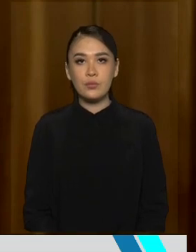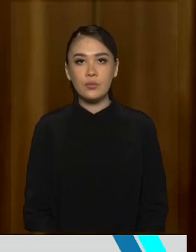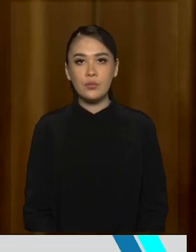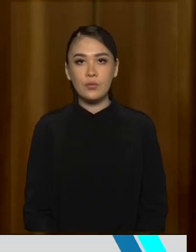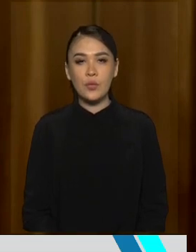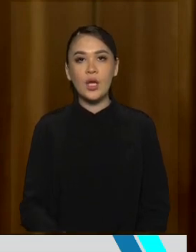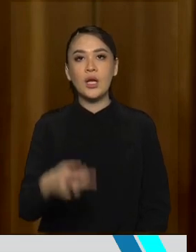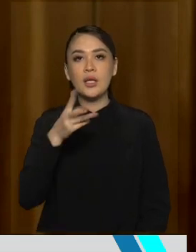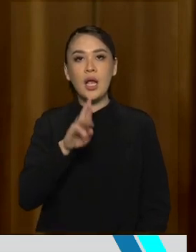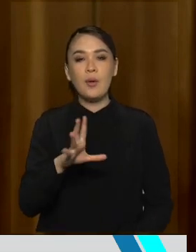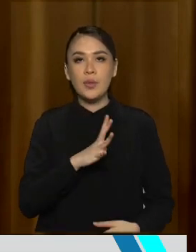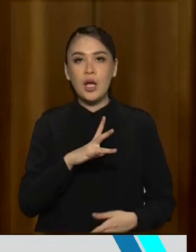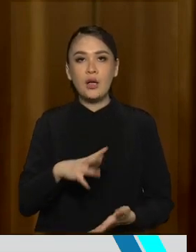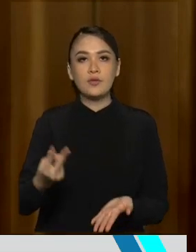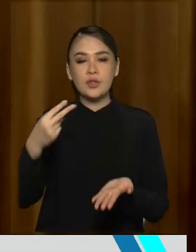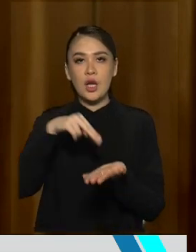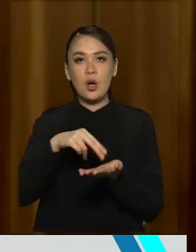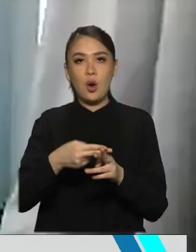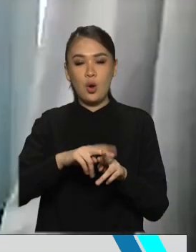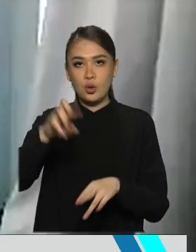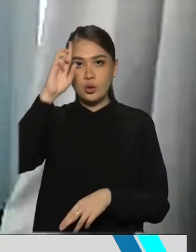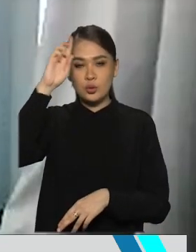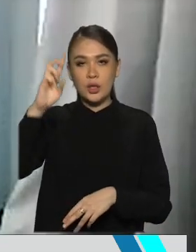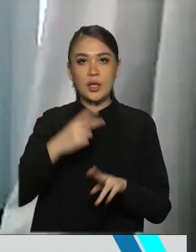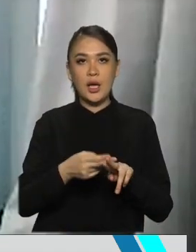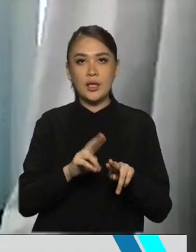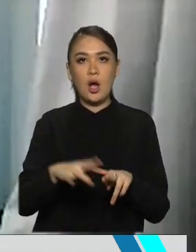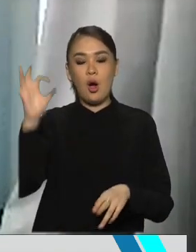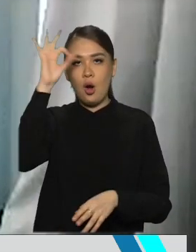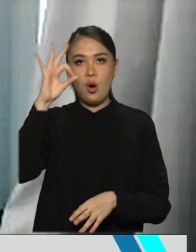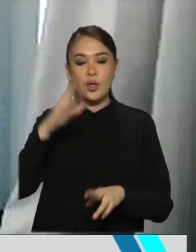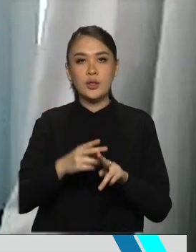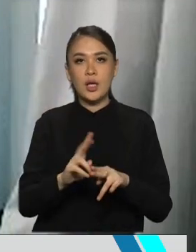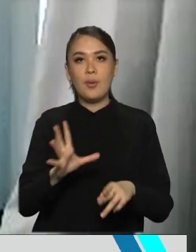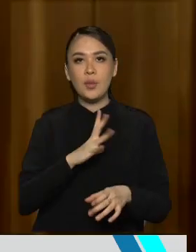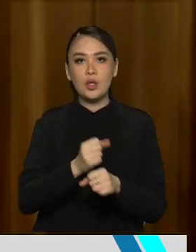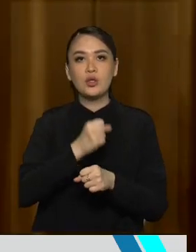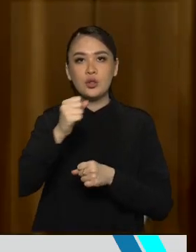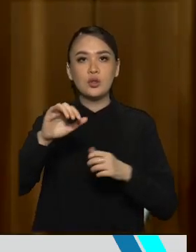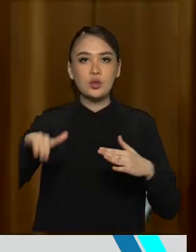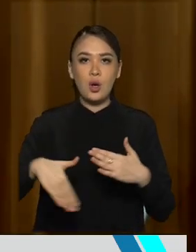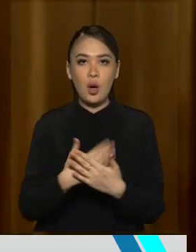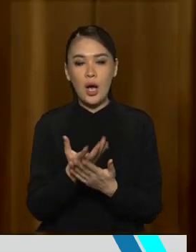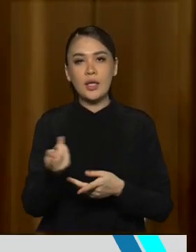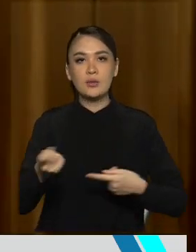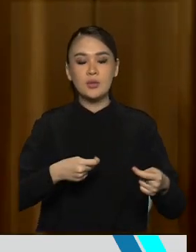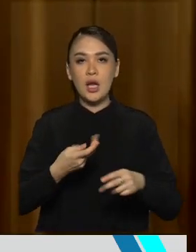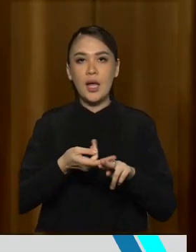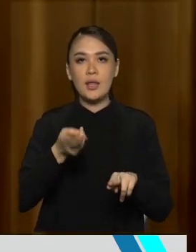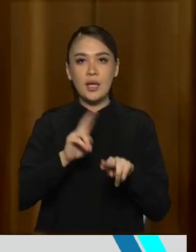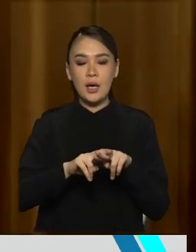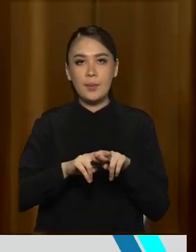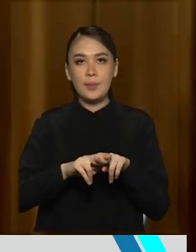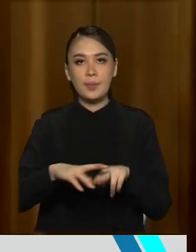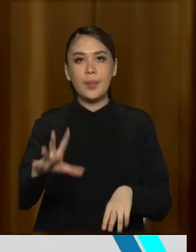вернее так, выражает позицию государства именно на международной арене. А по поводу назначения нового руководителя администрации президента, там, ну, как